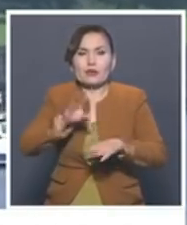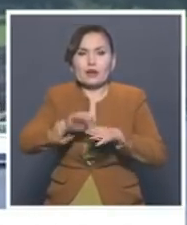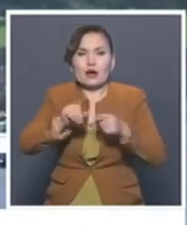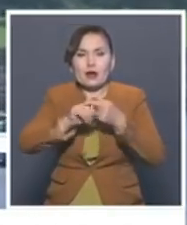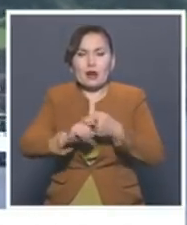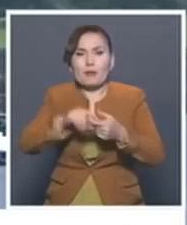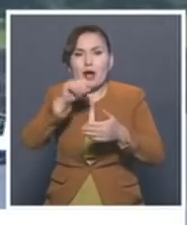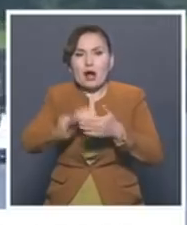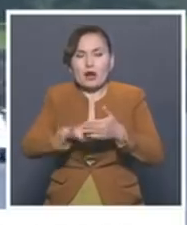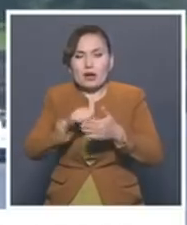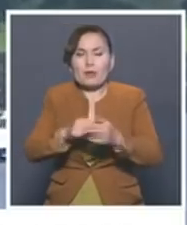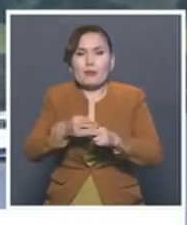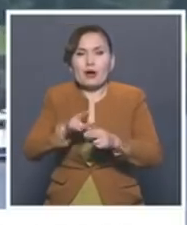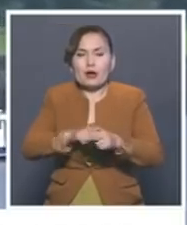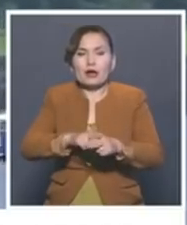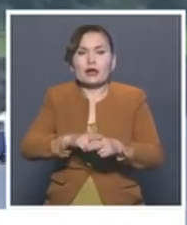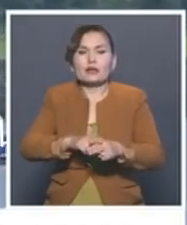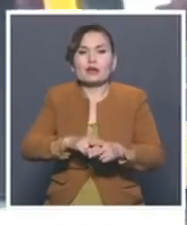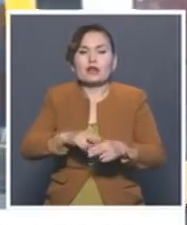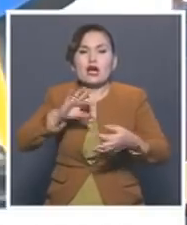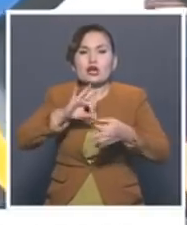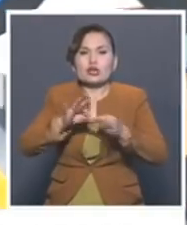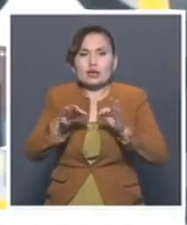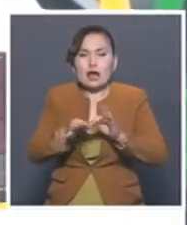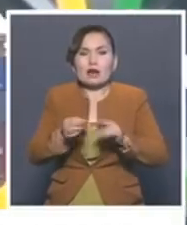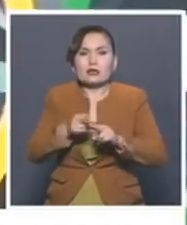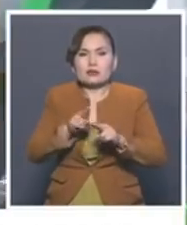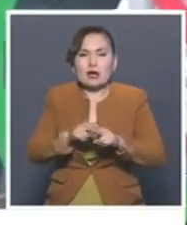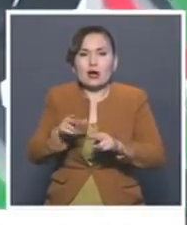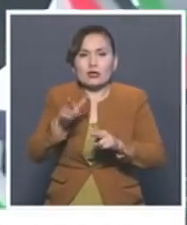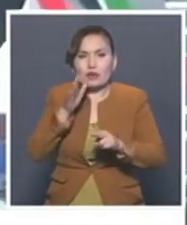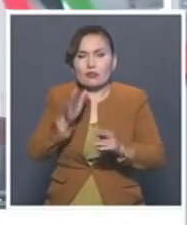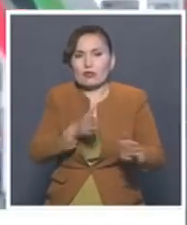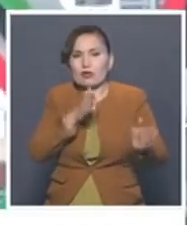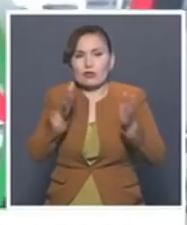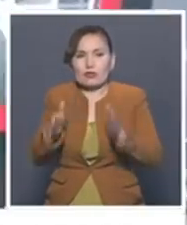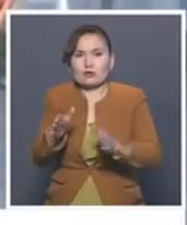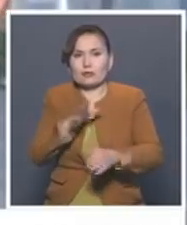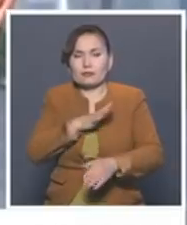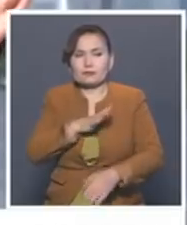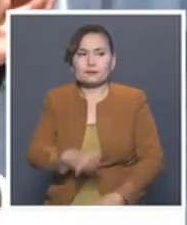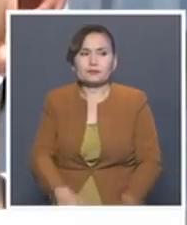салдарынан доғарылған жазғы олимпиада сақиналары бүгін Токио шығанағынан алынып тасталды.